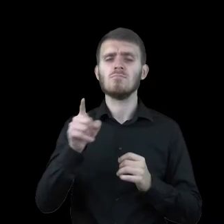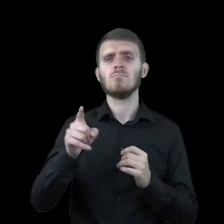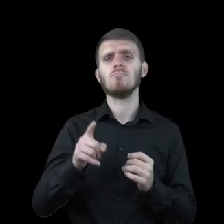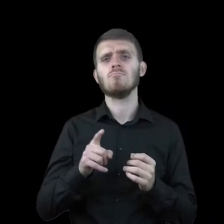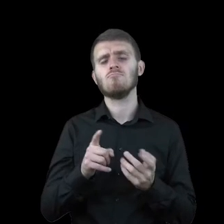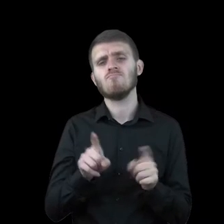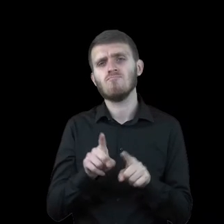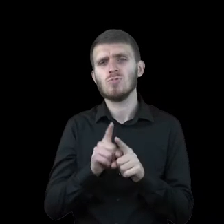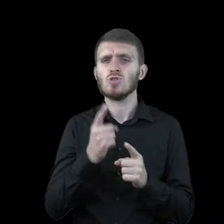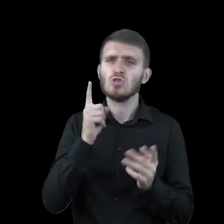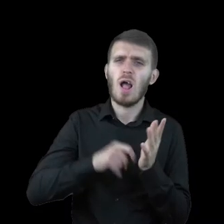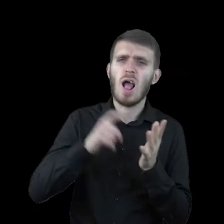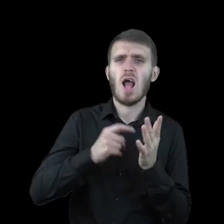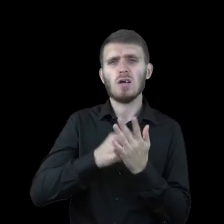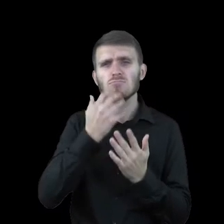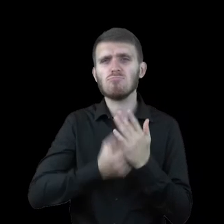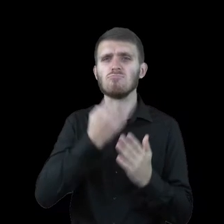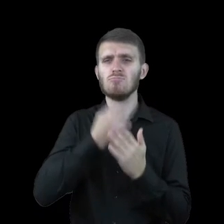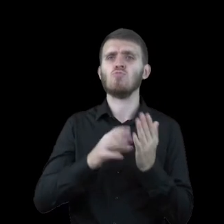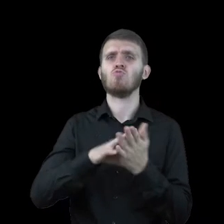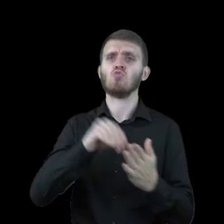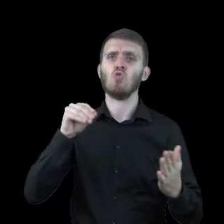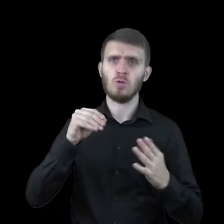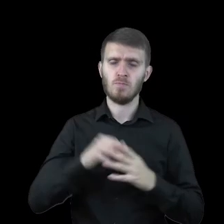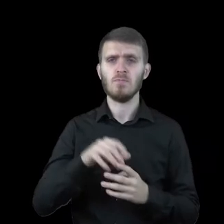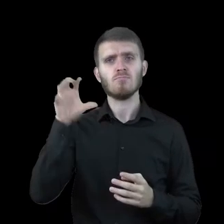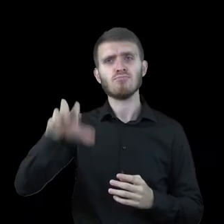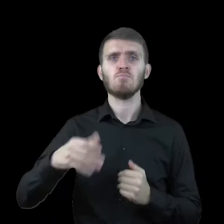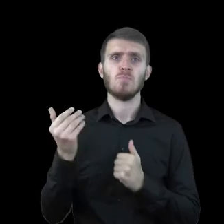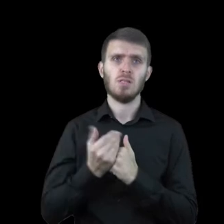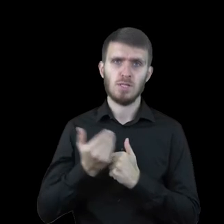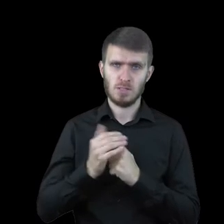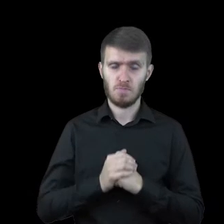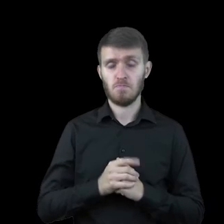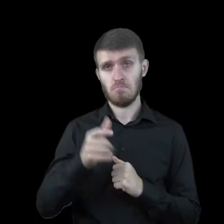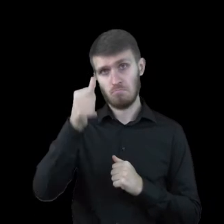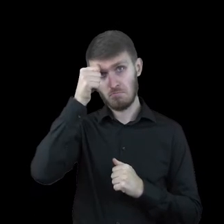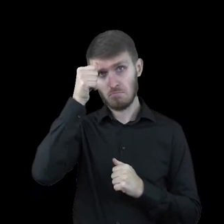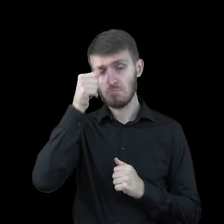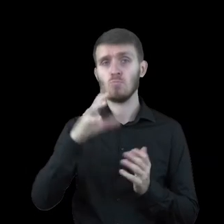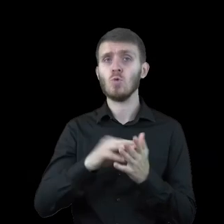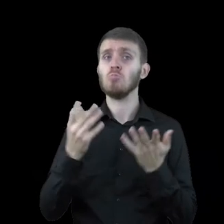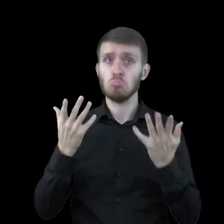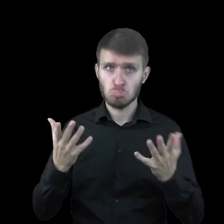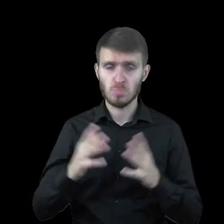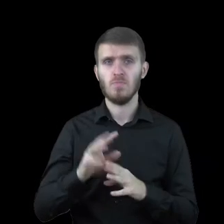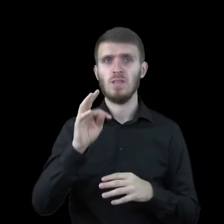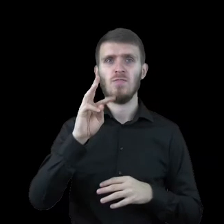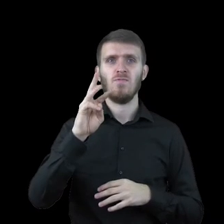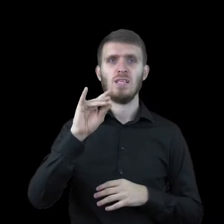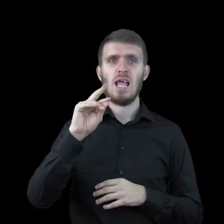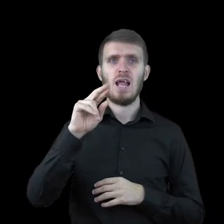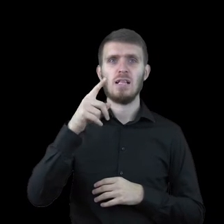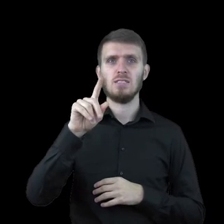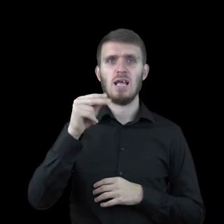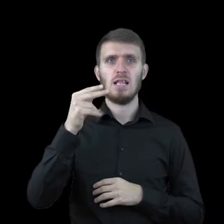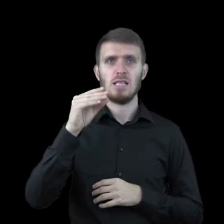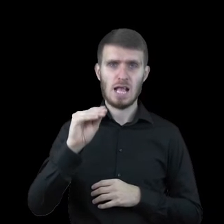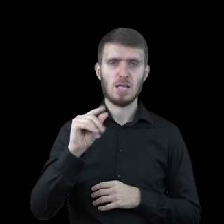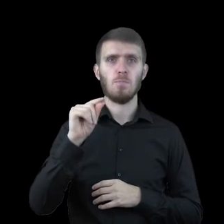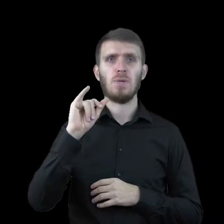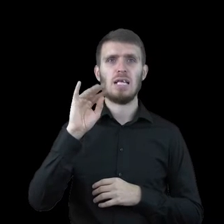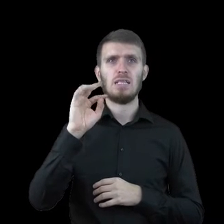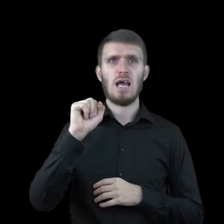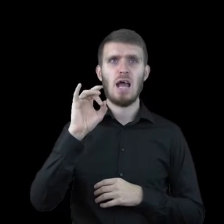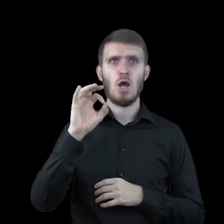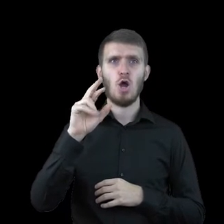Rozmawiamy sobie o jednym z najpopularniejszych twierdzeń w całej matematyce, mianowicie o twierdzeniu Pitagorasa. I zapiszemy sobie to tutaj, żebyśmy